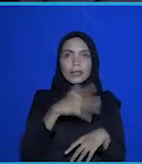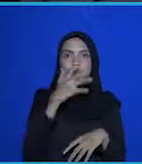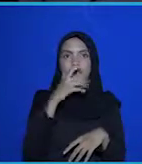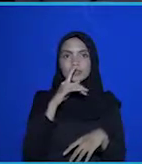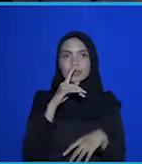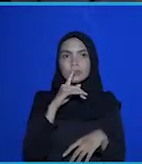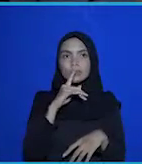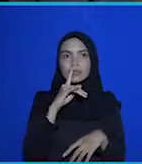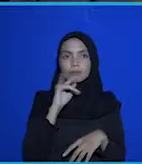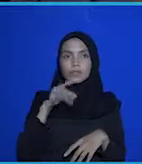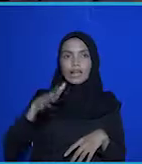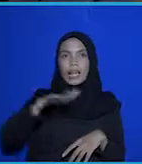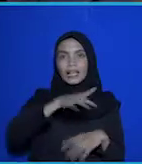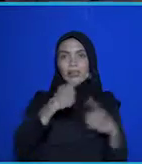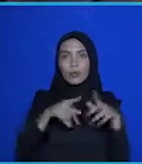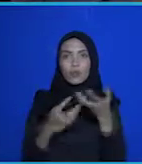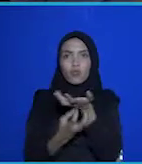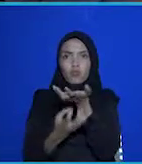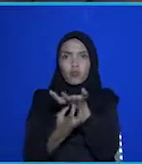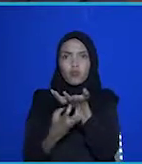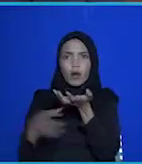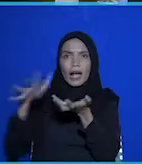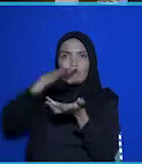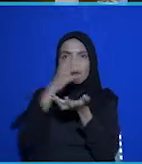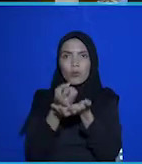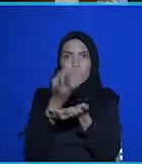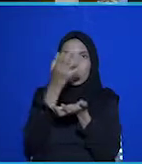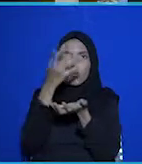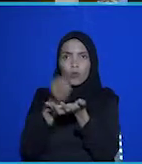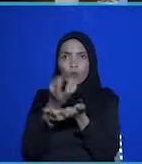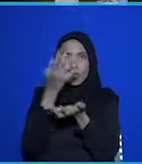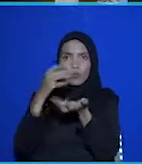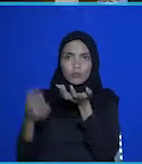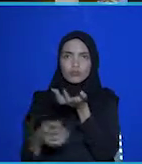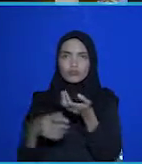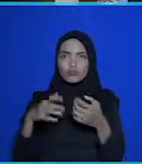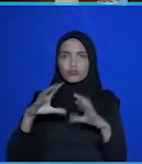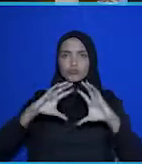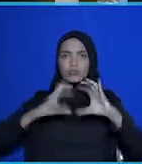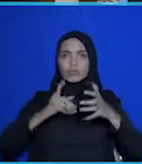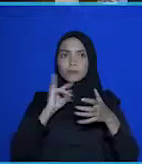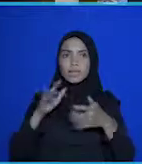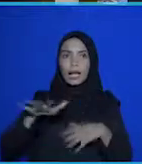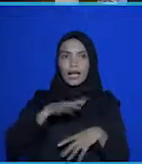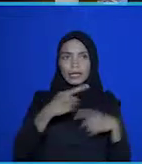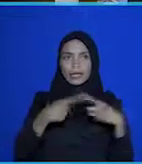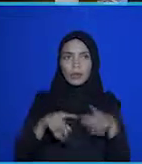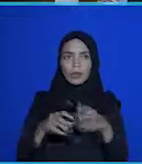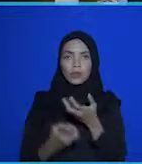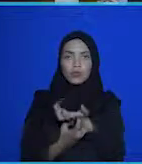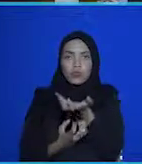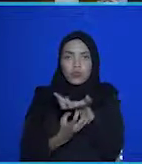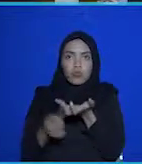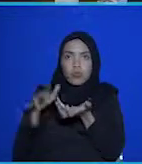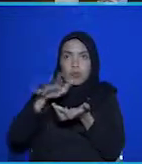liquid, seperti gambar air yang mendidih. Jadi bumi kita itu seperti air mendidih.